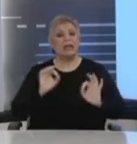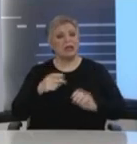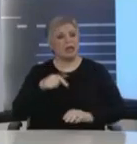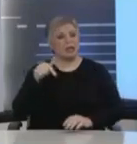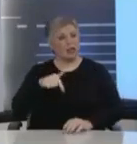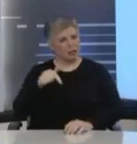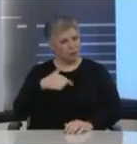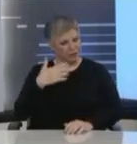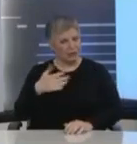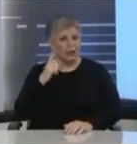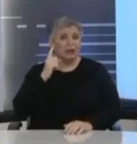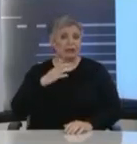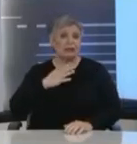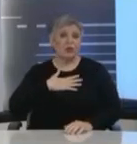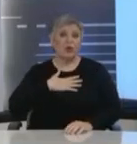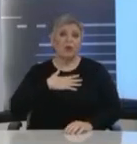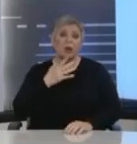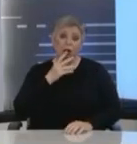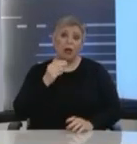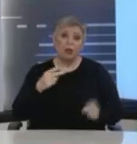Ευχαριστώ πολύ, κύριε Πρόεδρε.